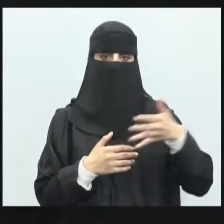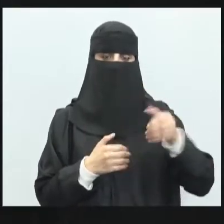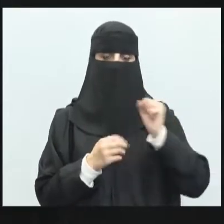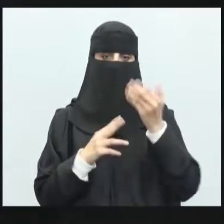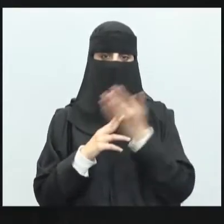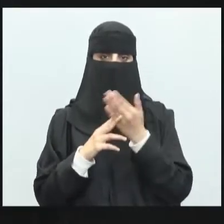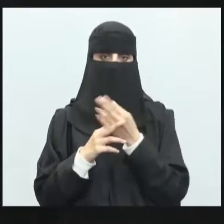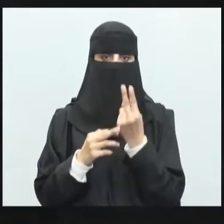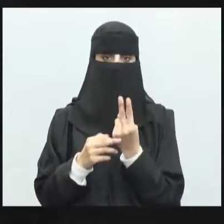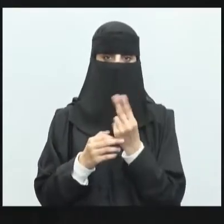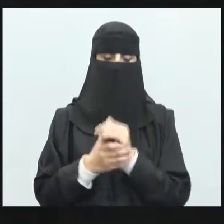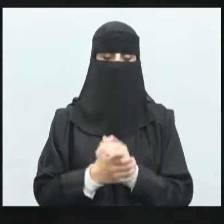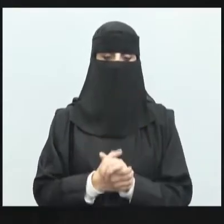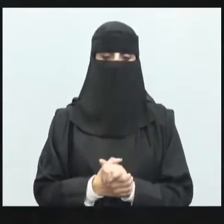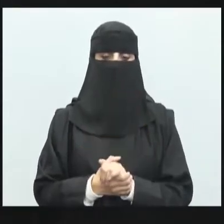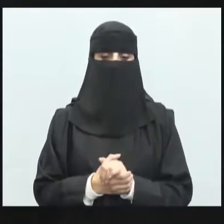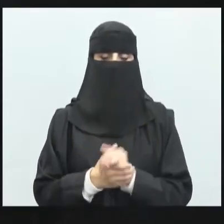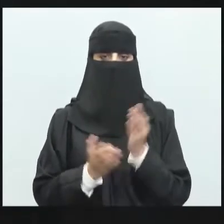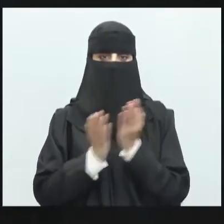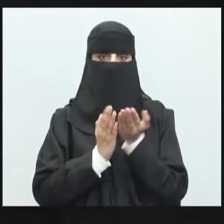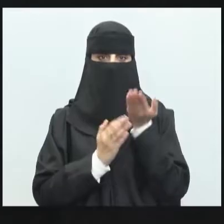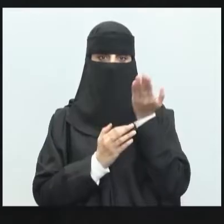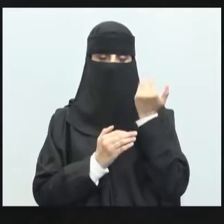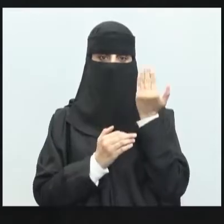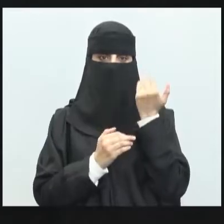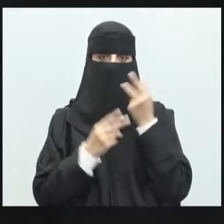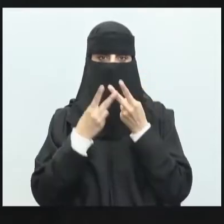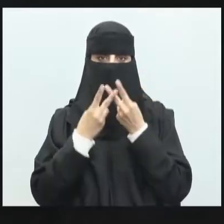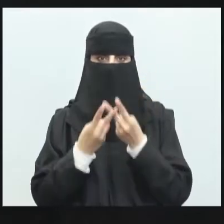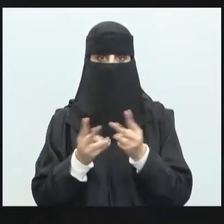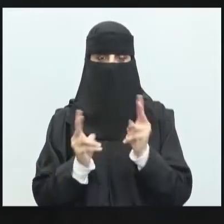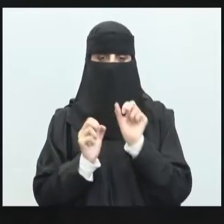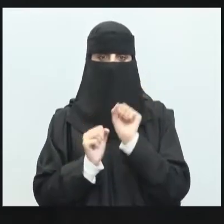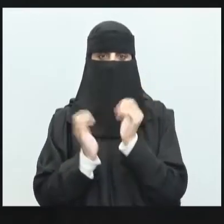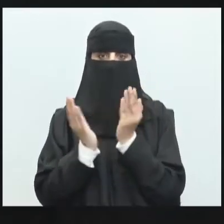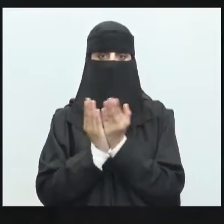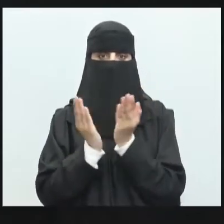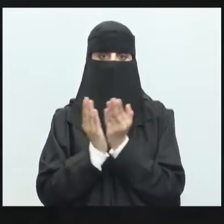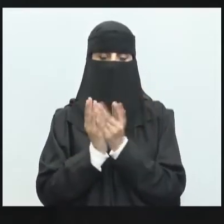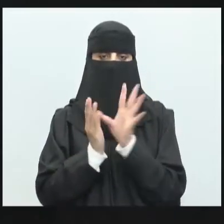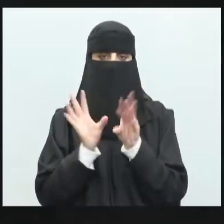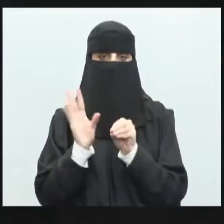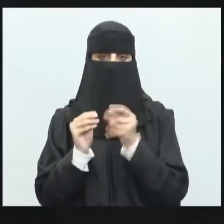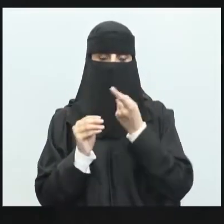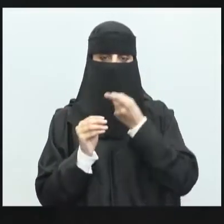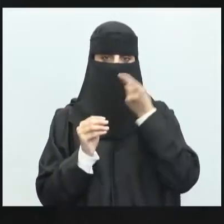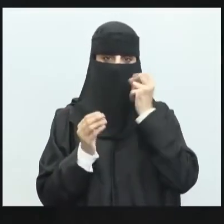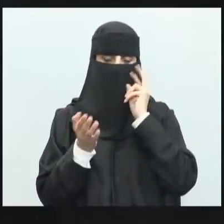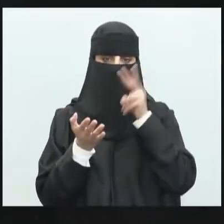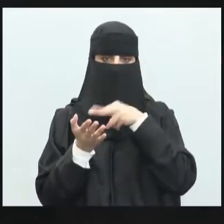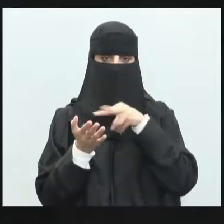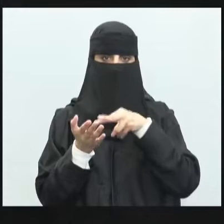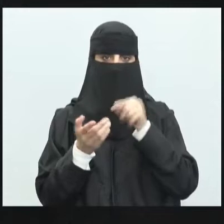الثاني كنا في الدروس السابقه قد بدانا في دراسته نص الفهم القرائي